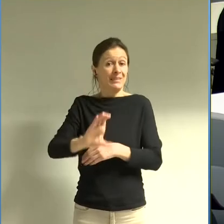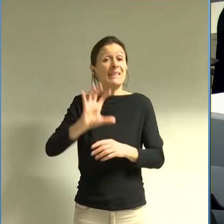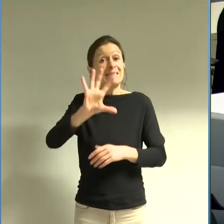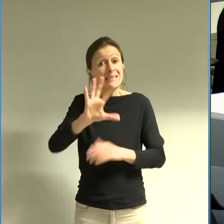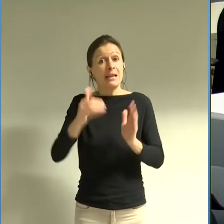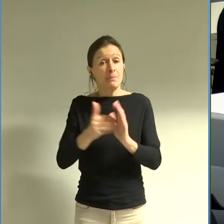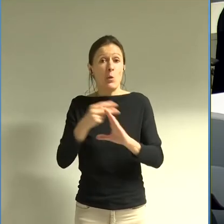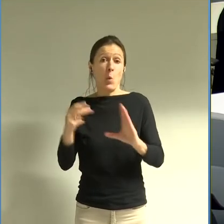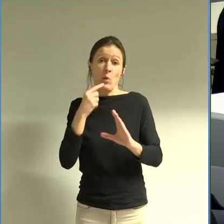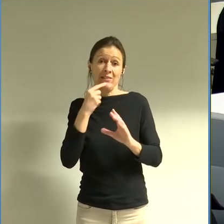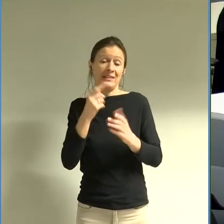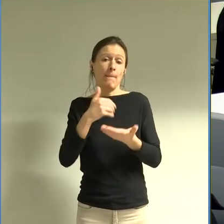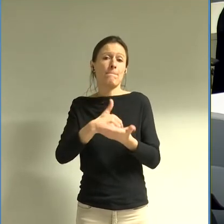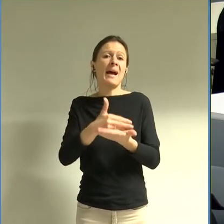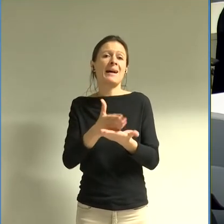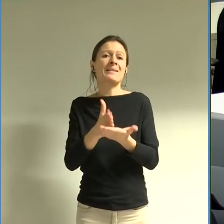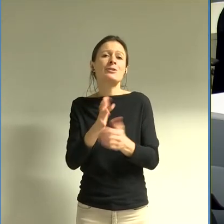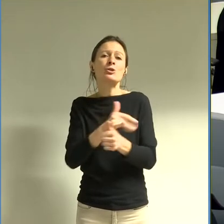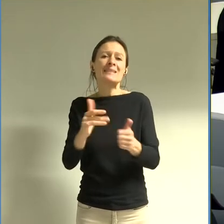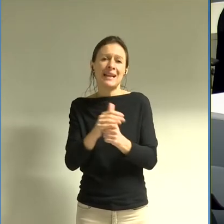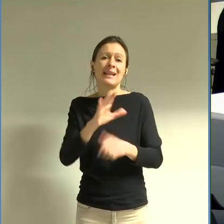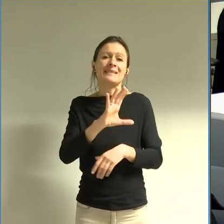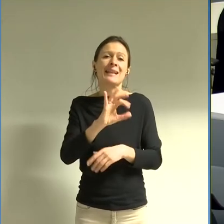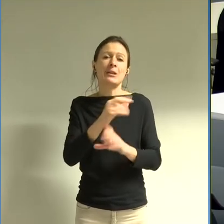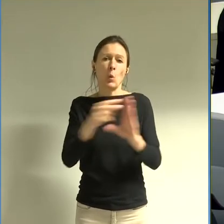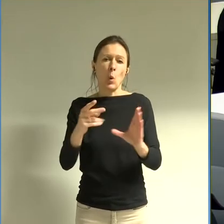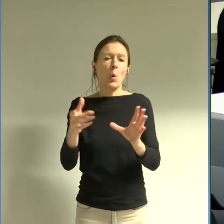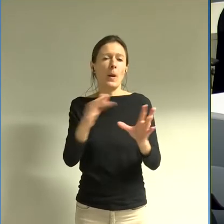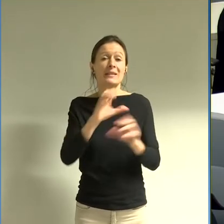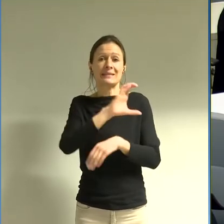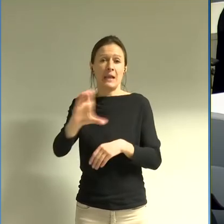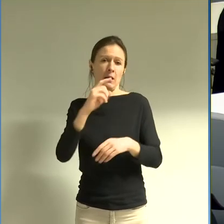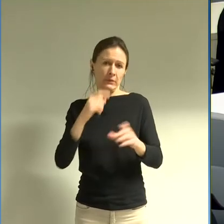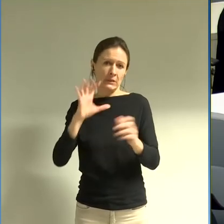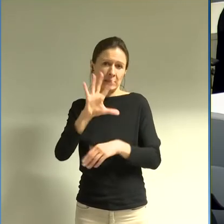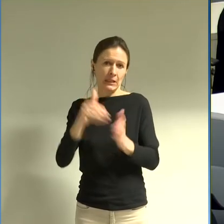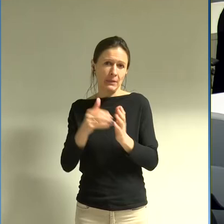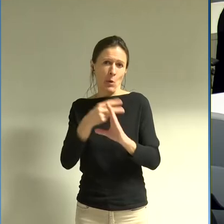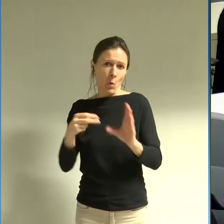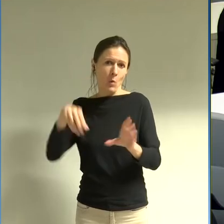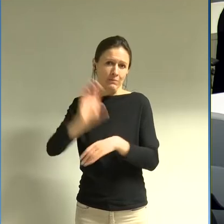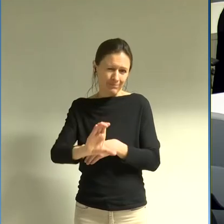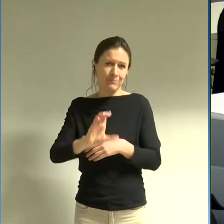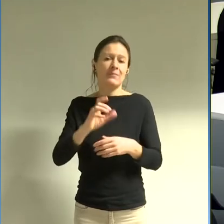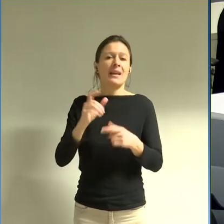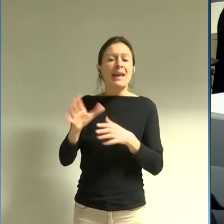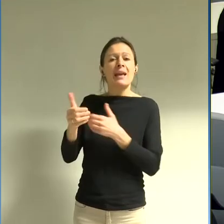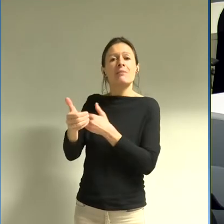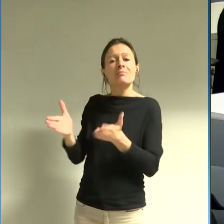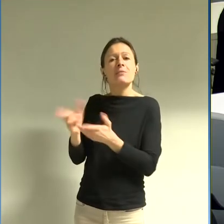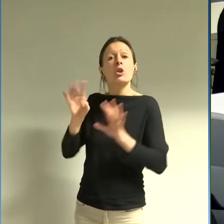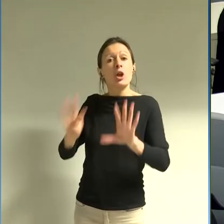sociales et les porteurs de leur côté apporte soixante et une part sociale puisqu'il y a neuf salariés ce qui mène à 70